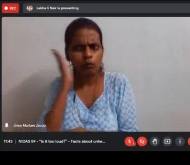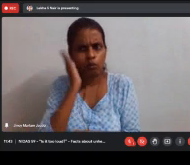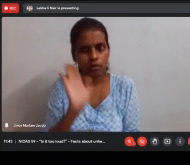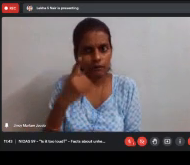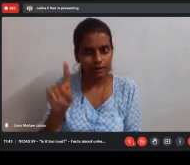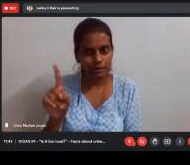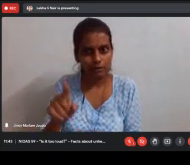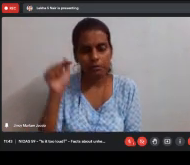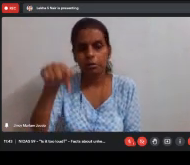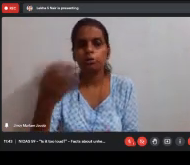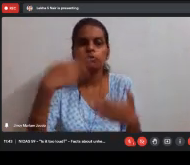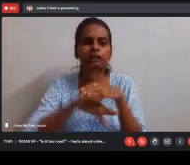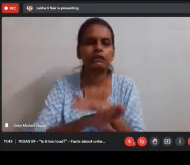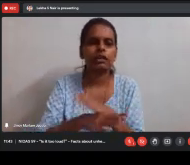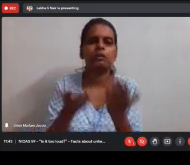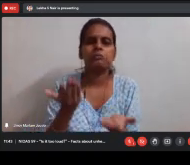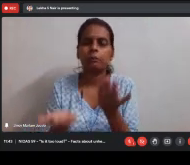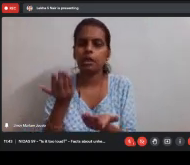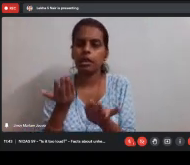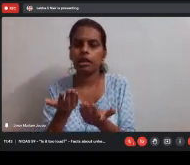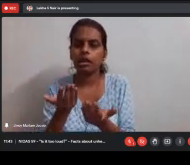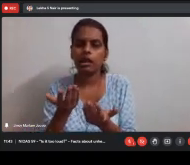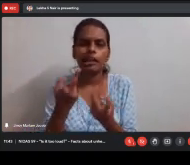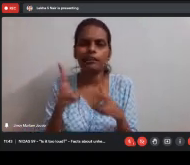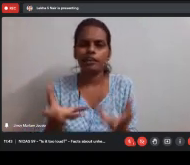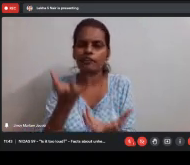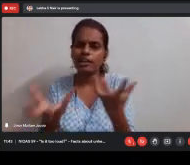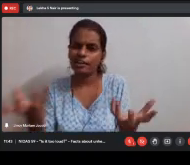നമ്മൾ ഉപയോഗിക്കാതിരിക്കുക. ശബ്ദ എക്സ്പോഷർ